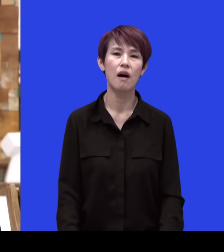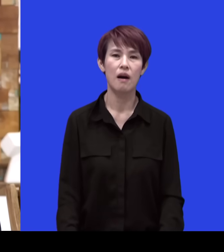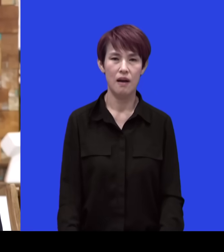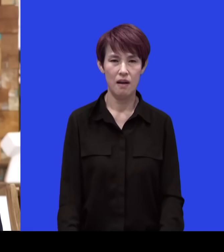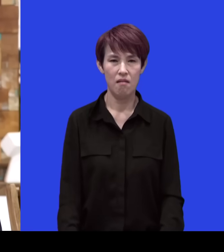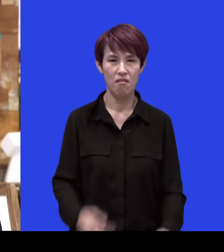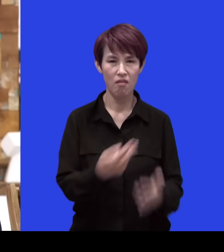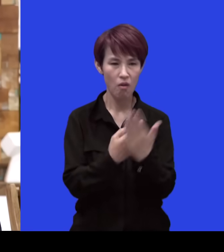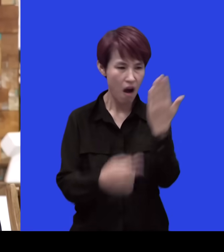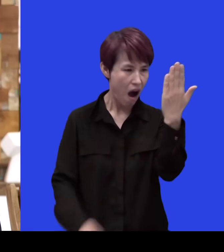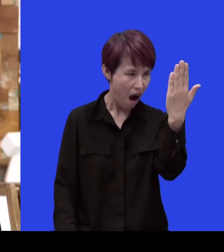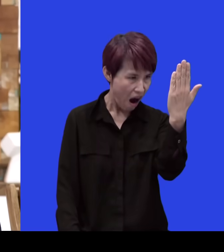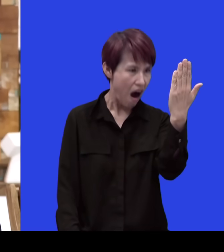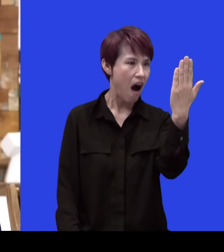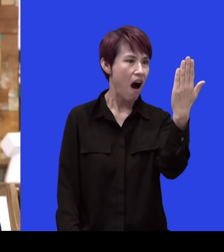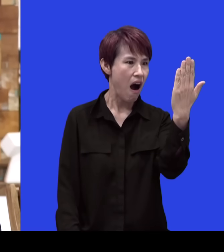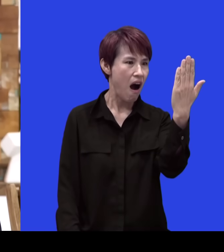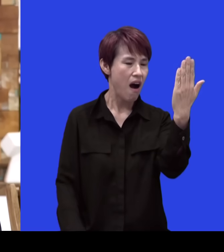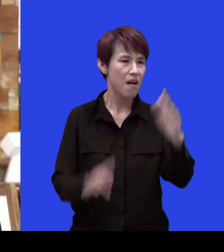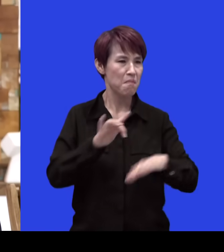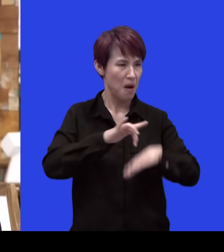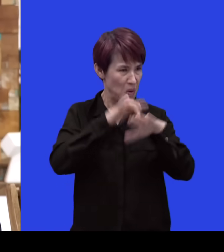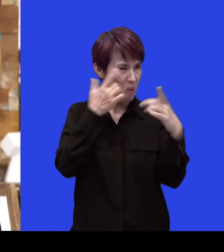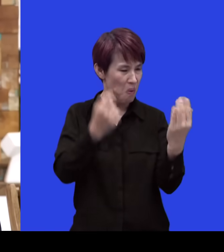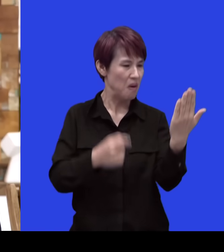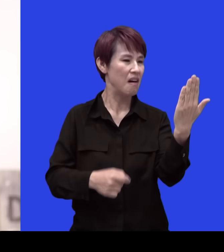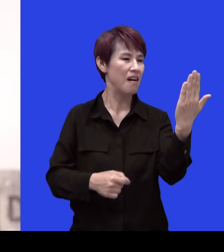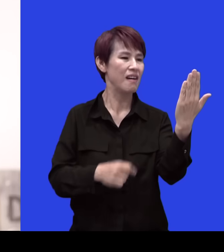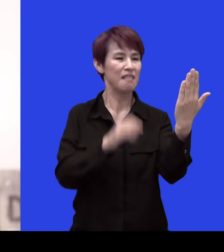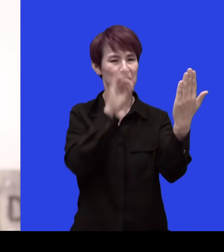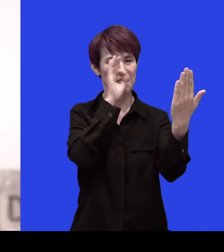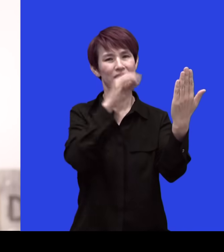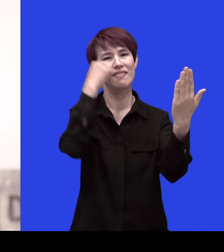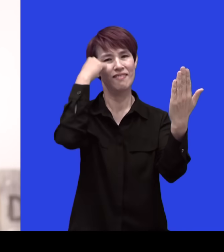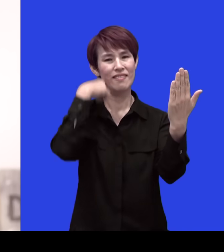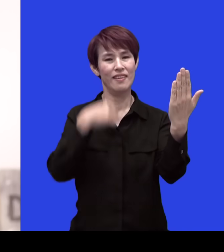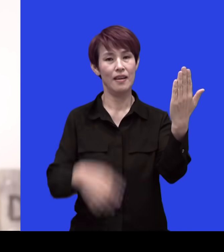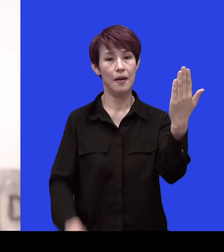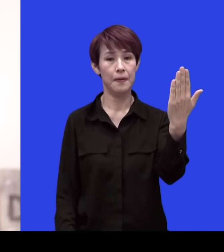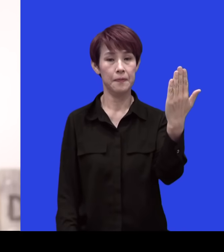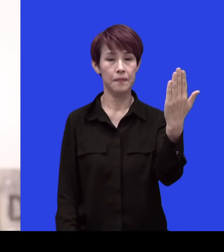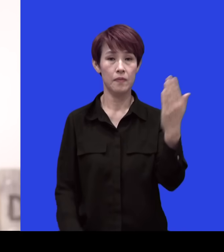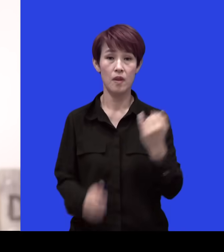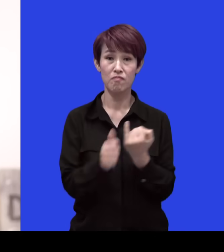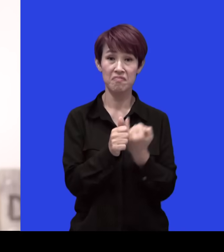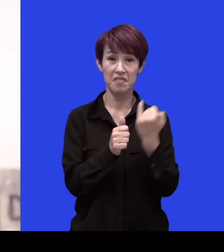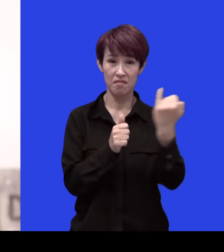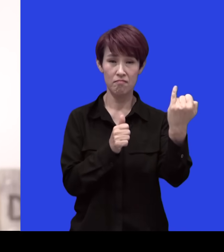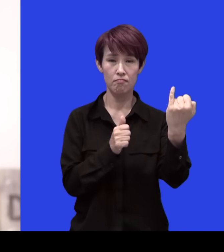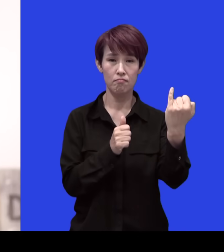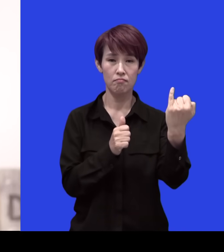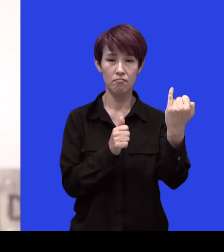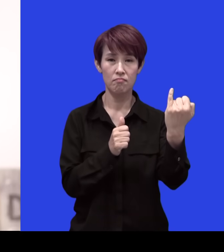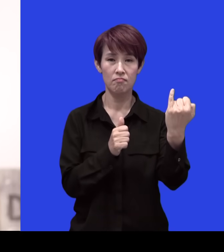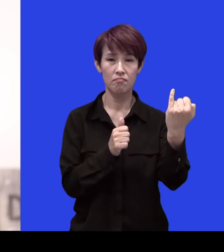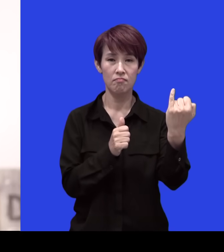느껴지신 거예요. 이게 마귀다. 네. 그때 느꼈어요. 근데 이제 우리 집사람을 만났을 때는